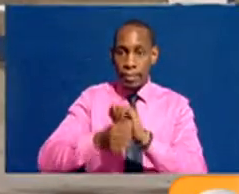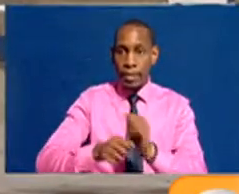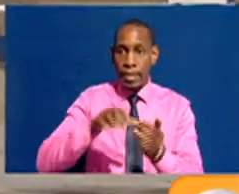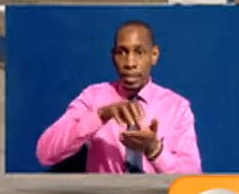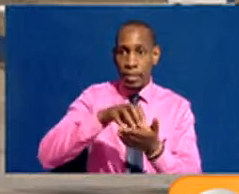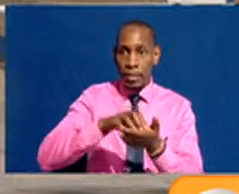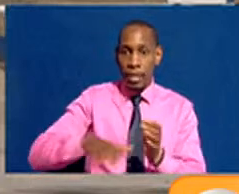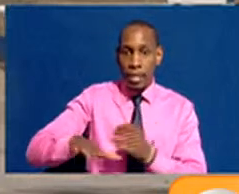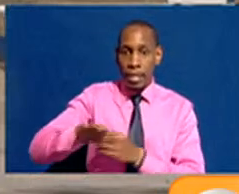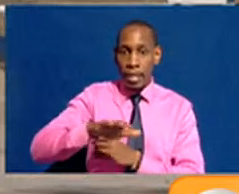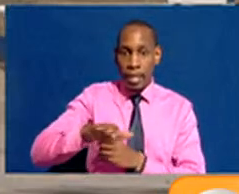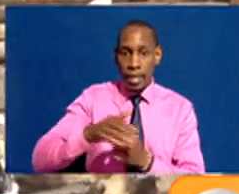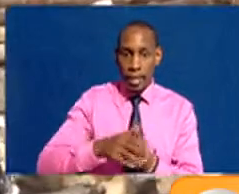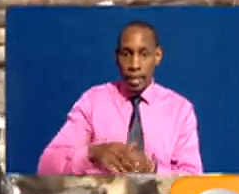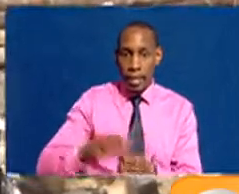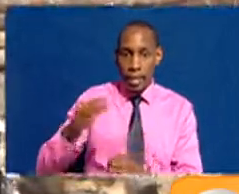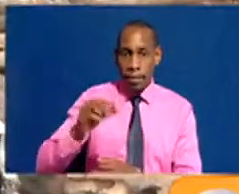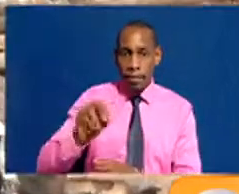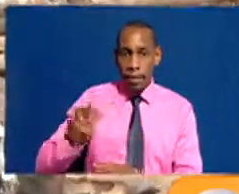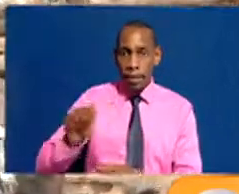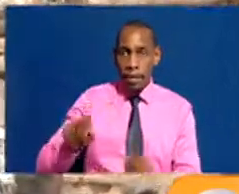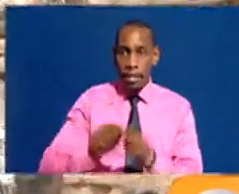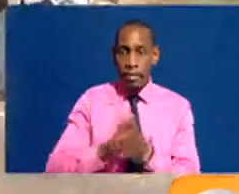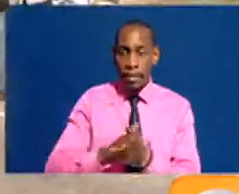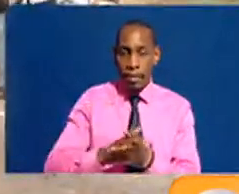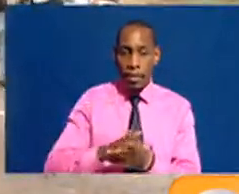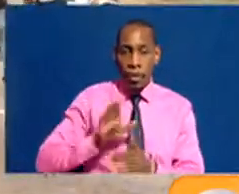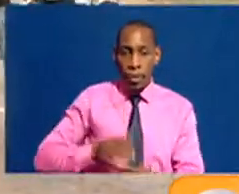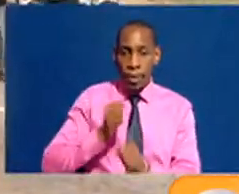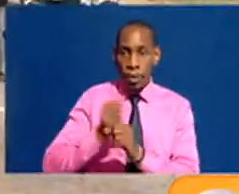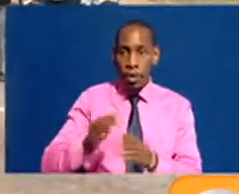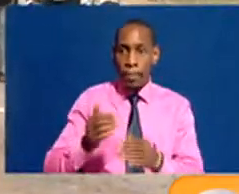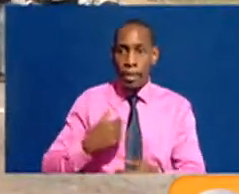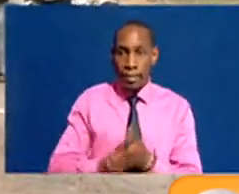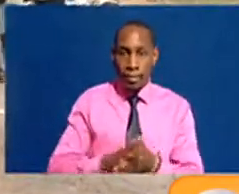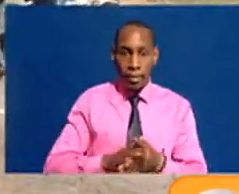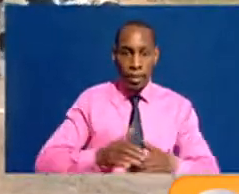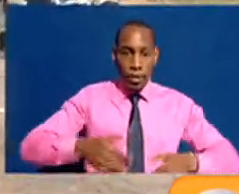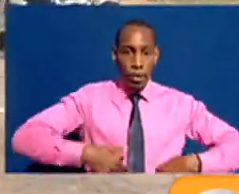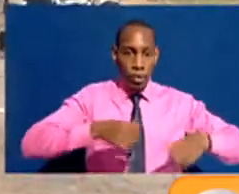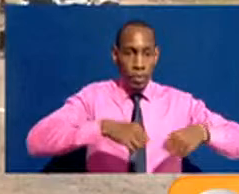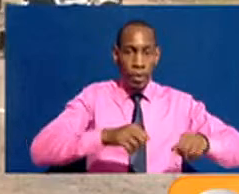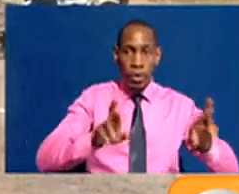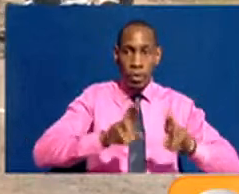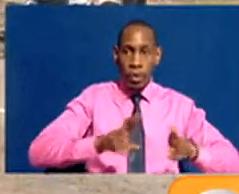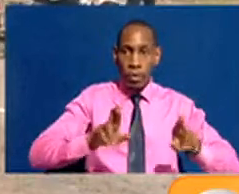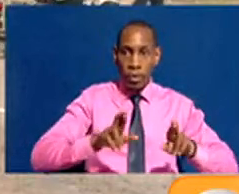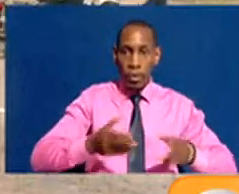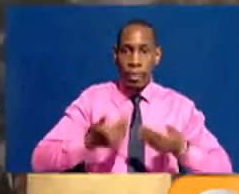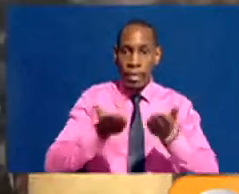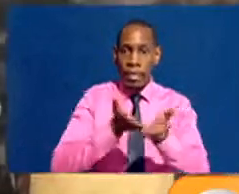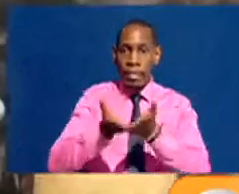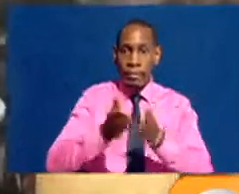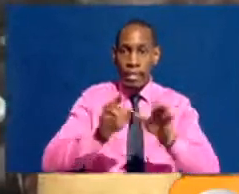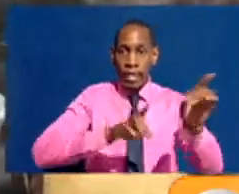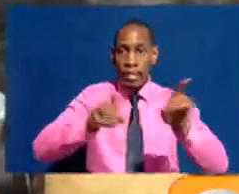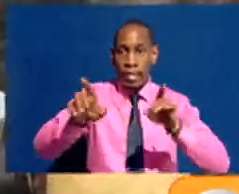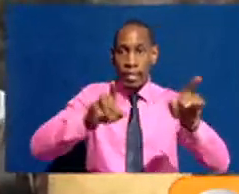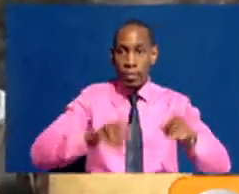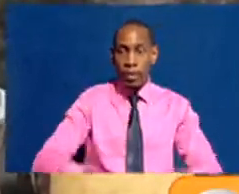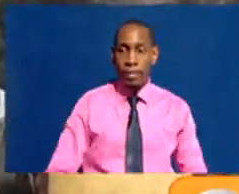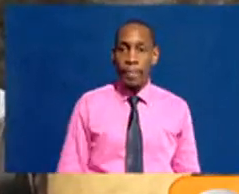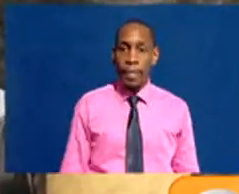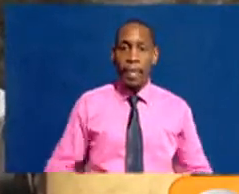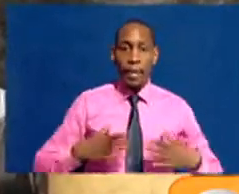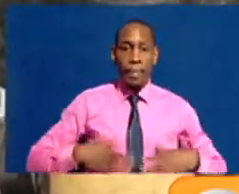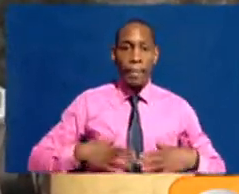ya mtaa wa Gora ambapo wanawake hujipatia ajira. Vijana wa bodaboda wakiwa chonjo kutoa huduma za usafiri. Watu